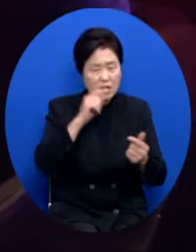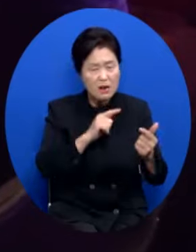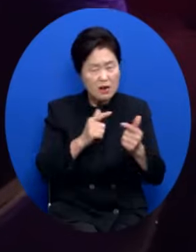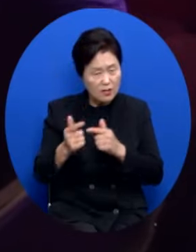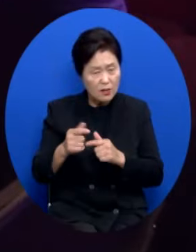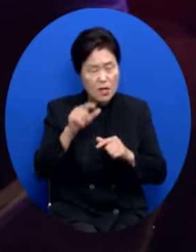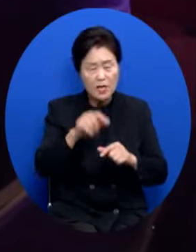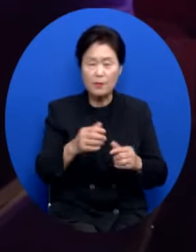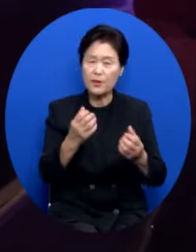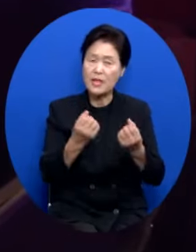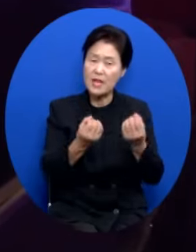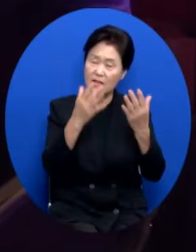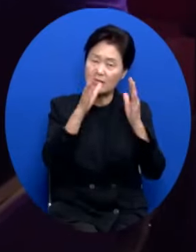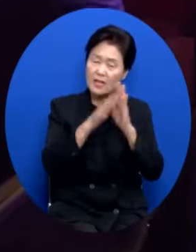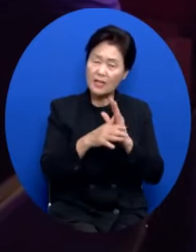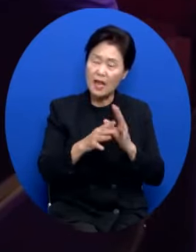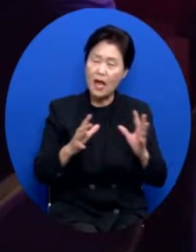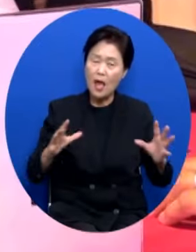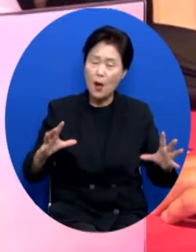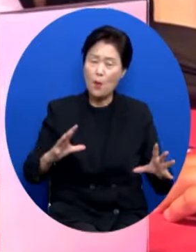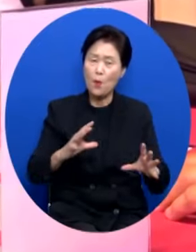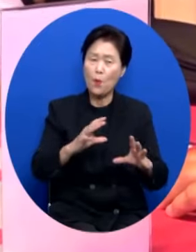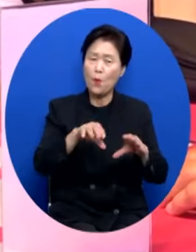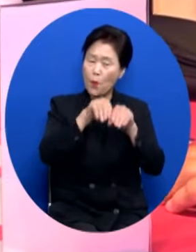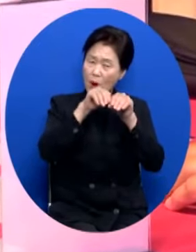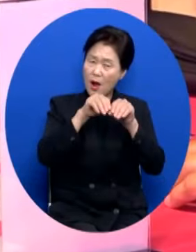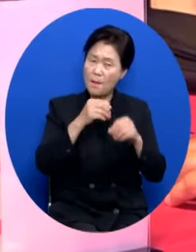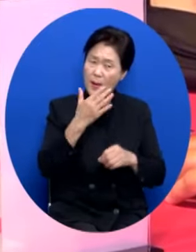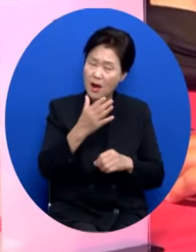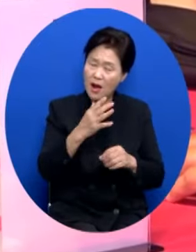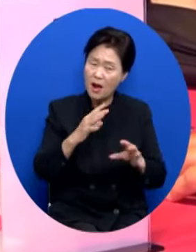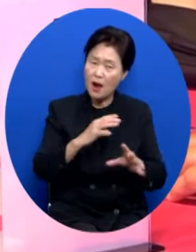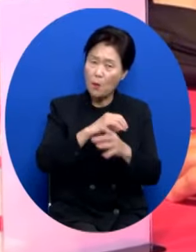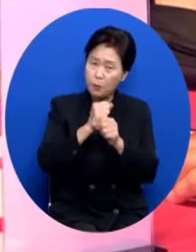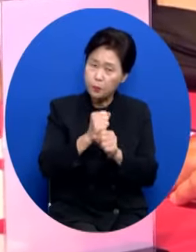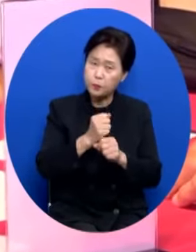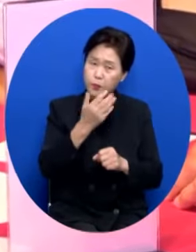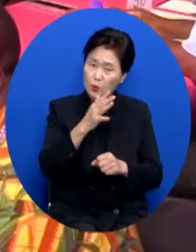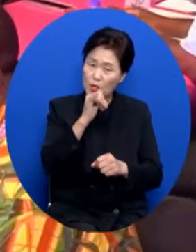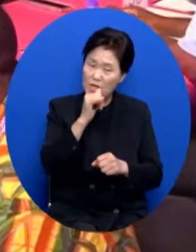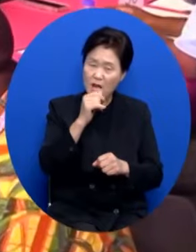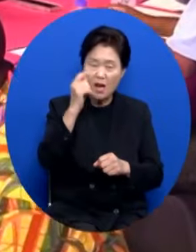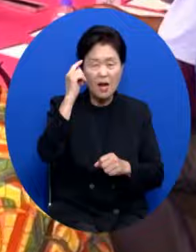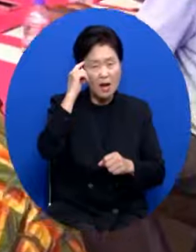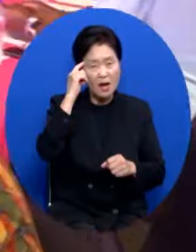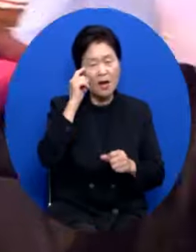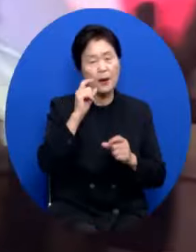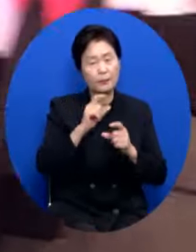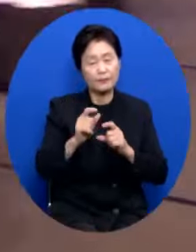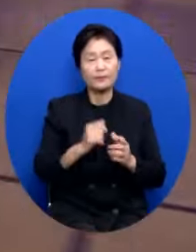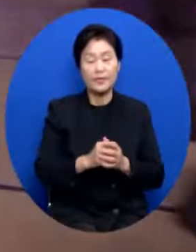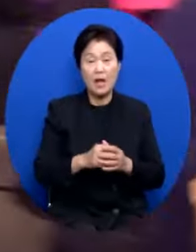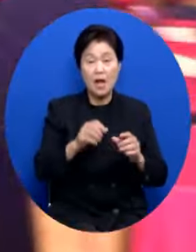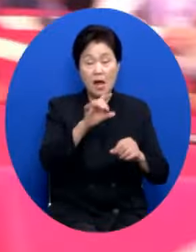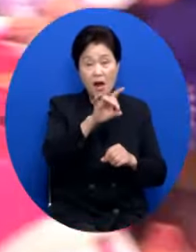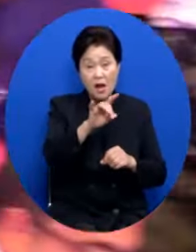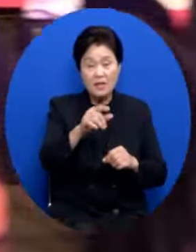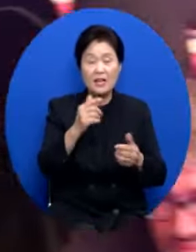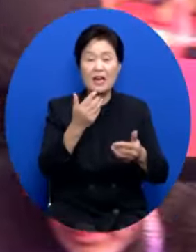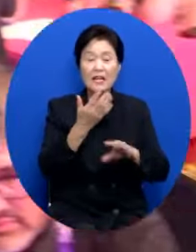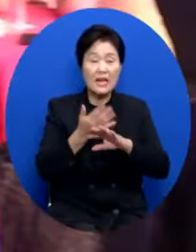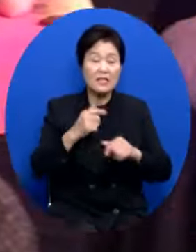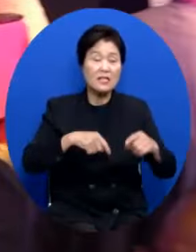로잔대회가 어떻게 하나의 공통된 방향으로 조율할 것인가입니다. 각국의 기독교인들은 각기 다른 정치적,